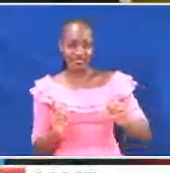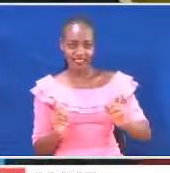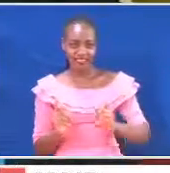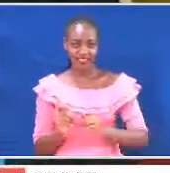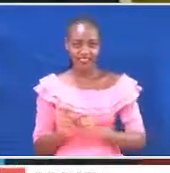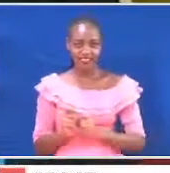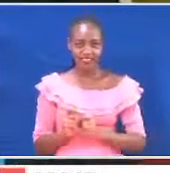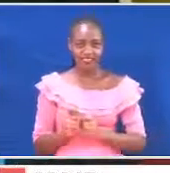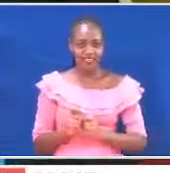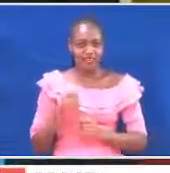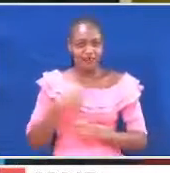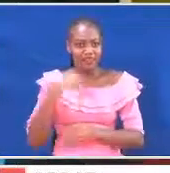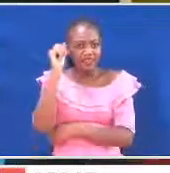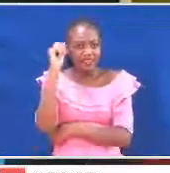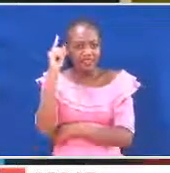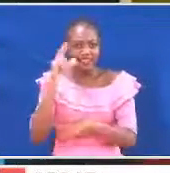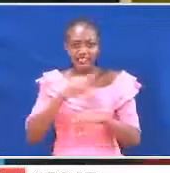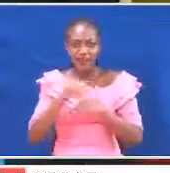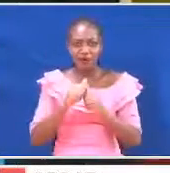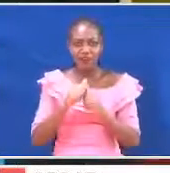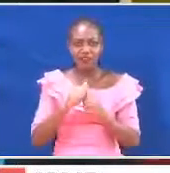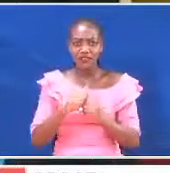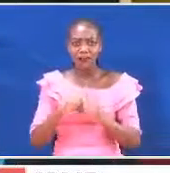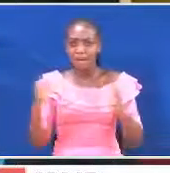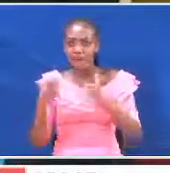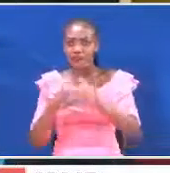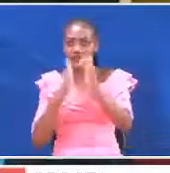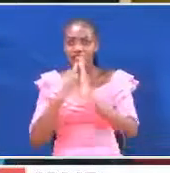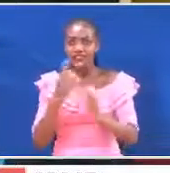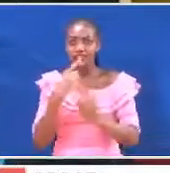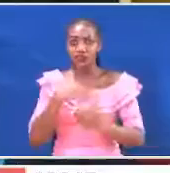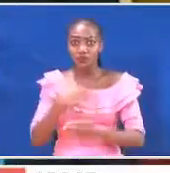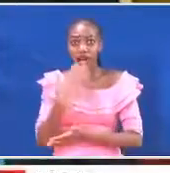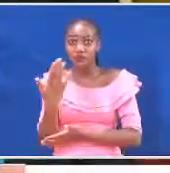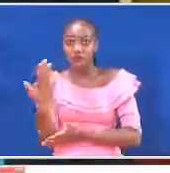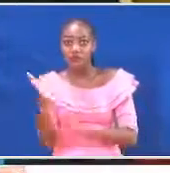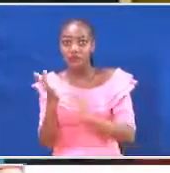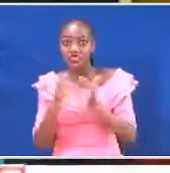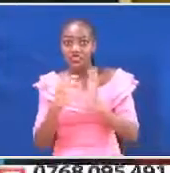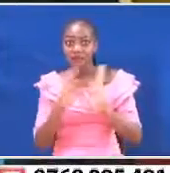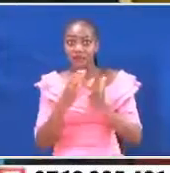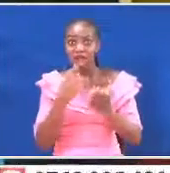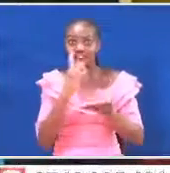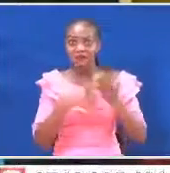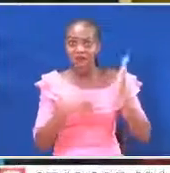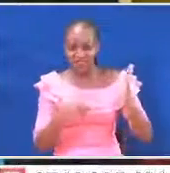ile nilishika ni apogisho kuniambia kuna ukurasa Biblia ambaye inasema